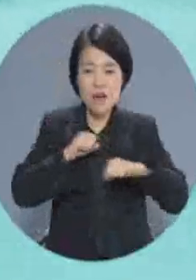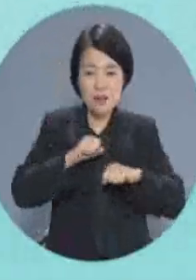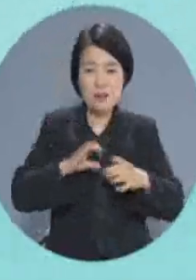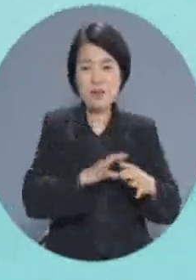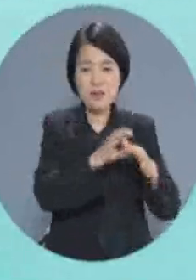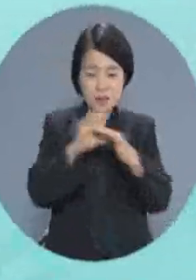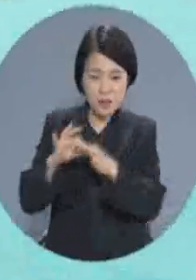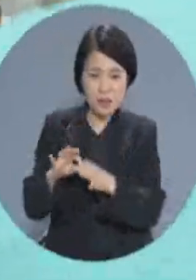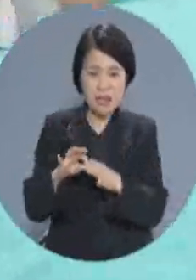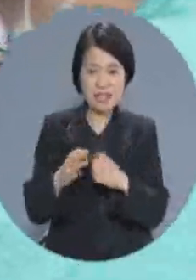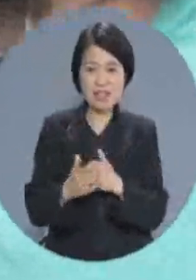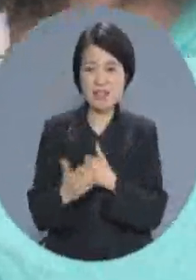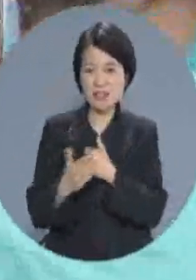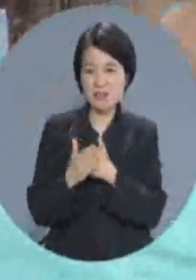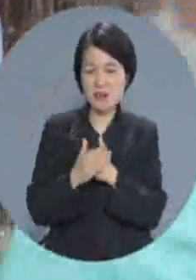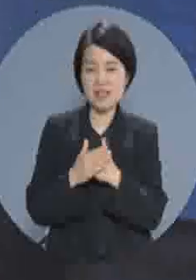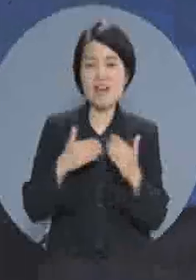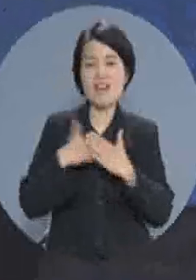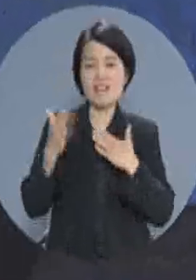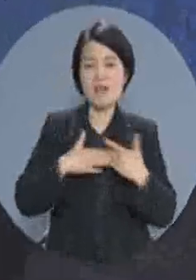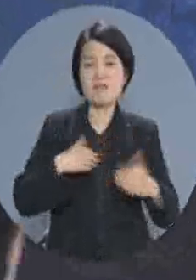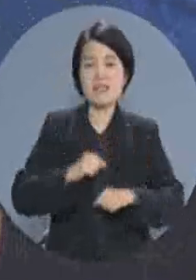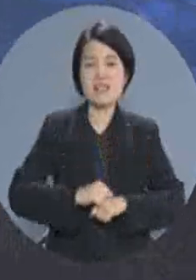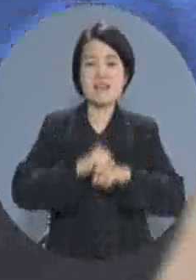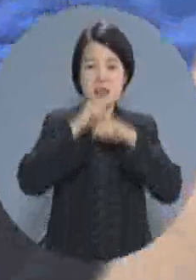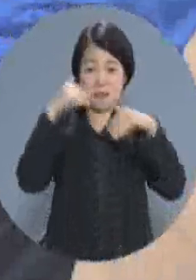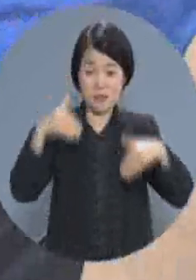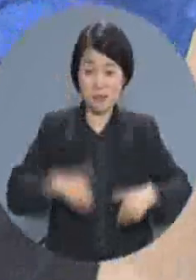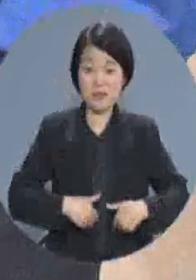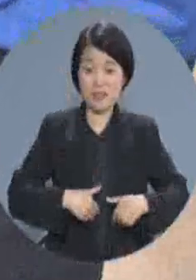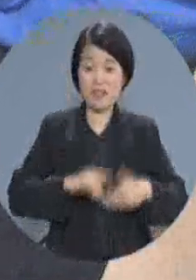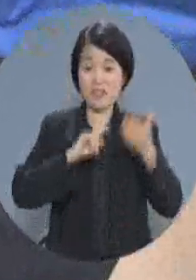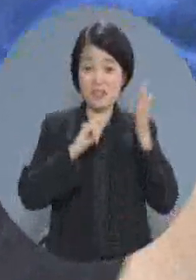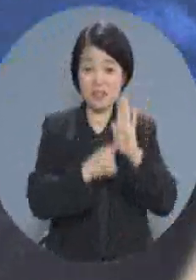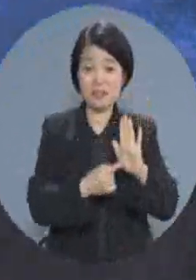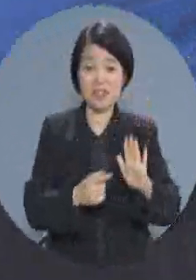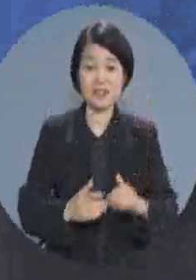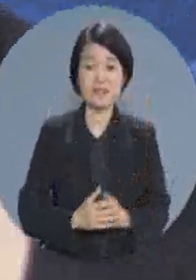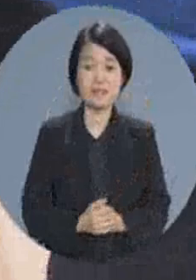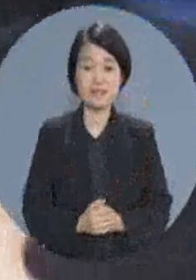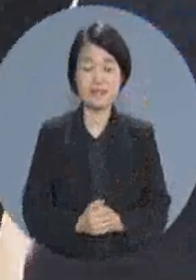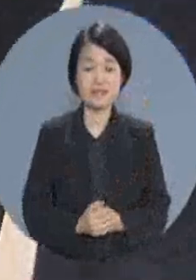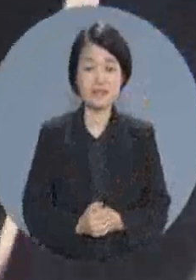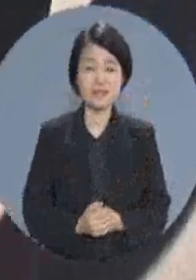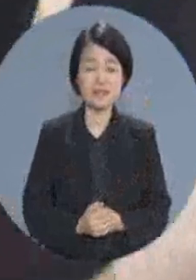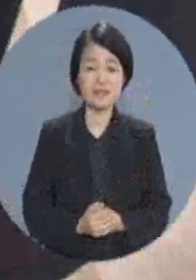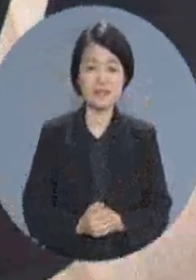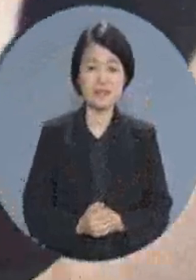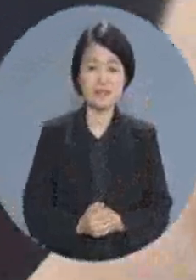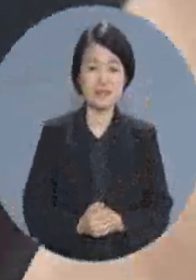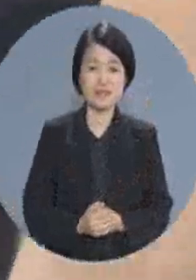통해서 인지도와 경력을 쌓아야 한다는 사실을 보여주는 사례로 남게 됐습니다. MBC 뉴스 한신구입니다.